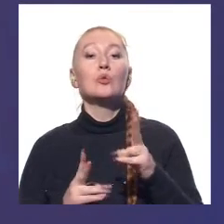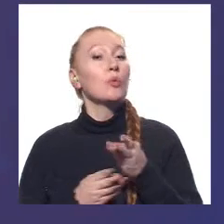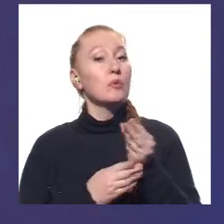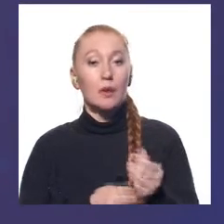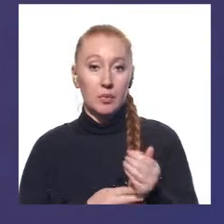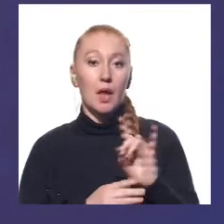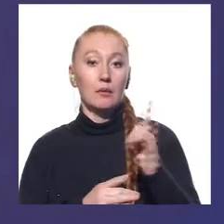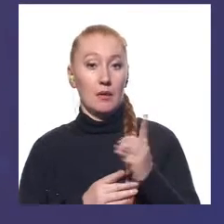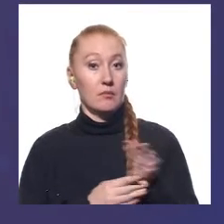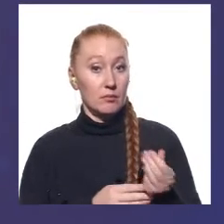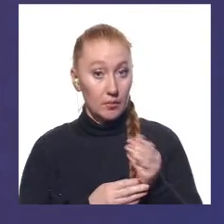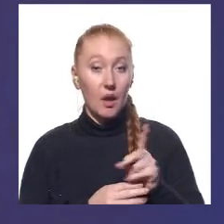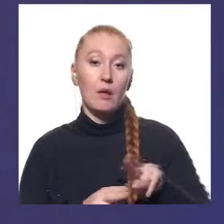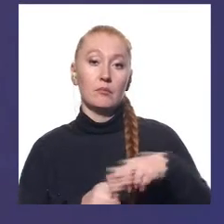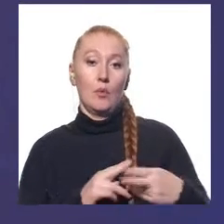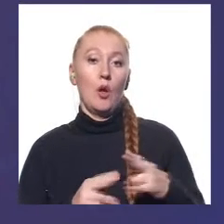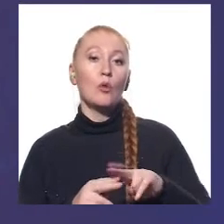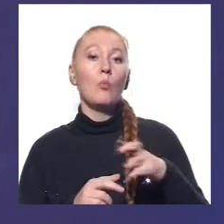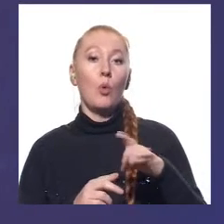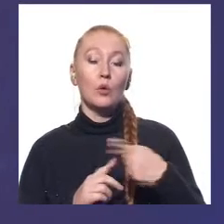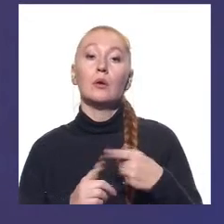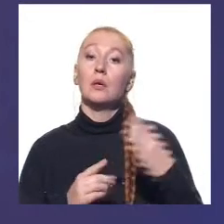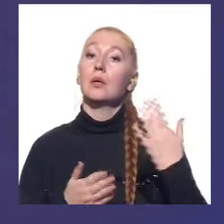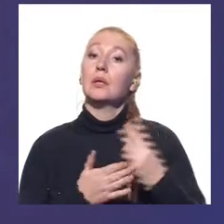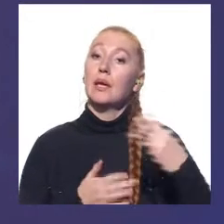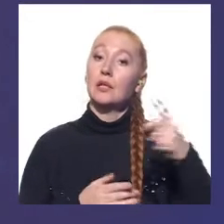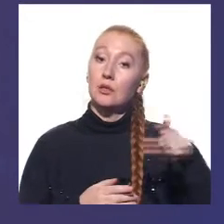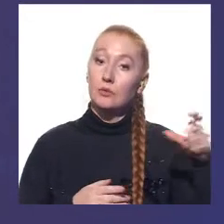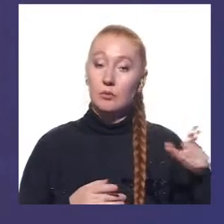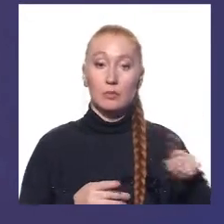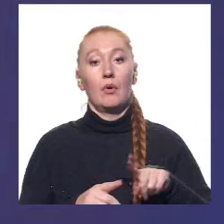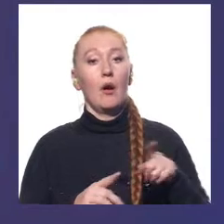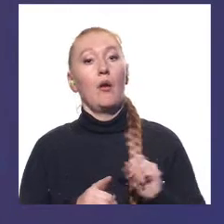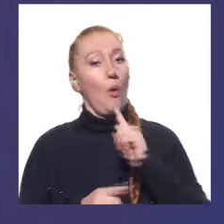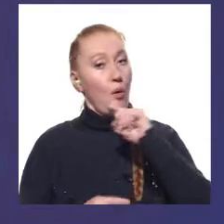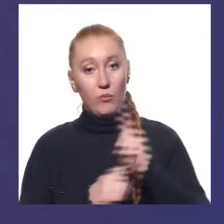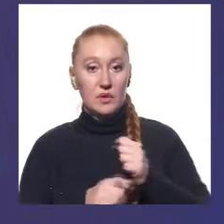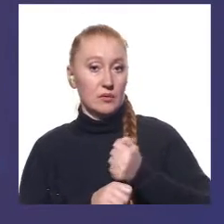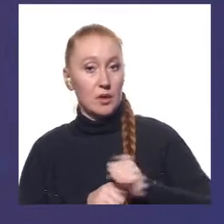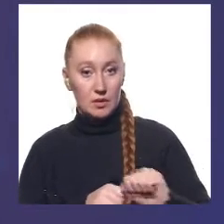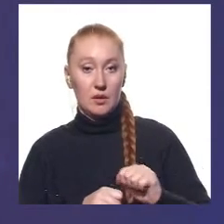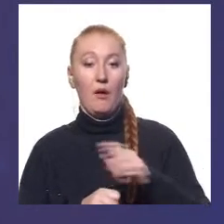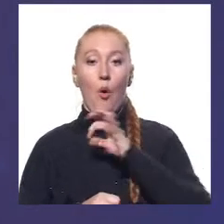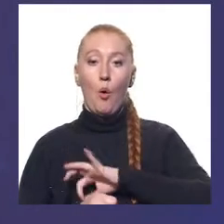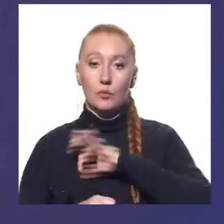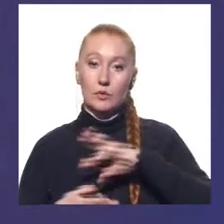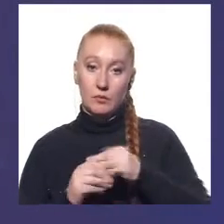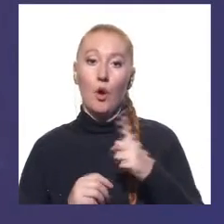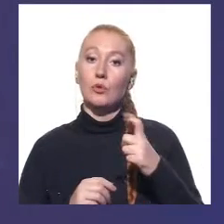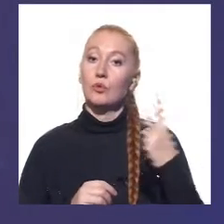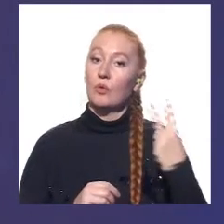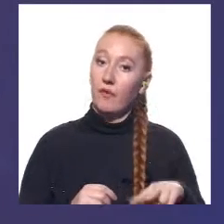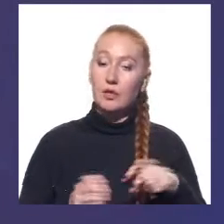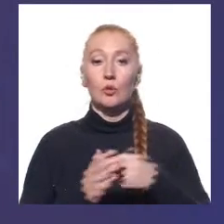За рішенням суду 32 чоловіків в Новокодацькому районі зобов'язали на суспільно корисні роботи. Вони мають відробити від 120